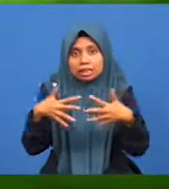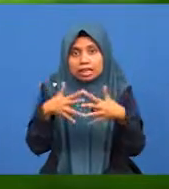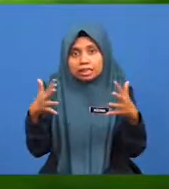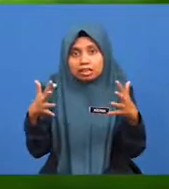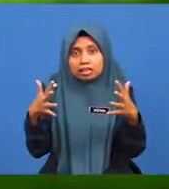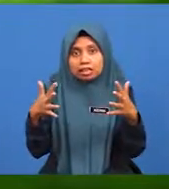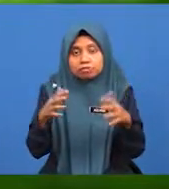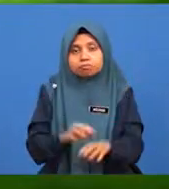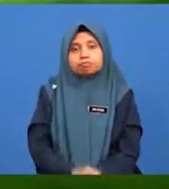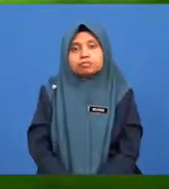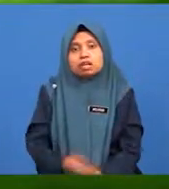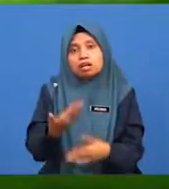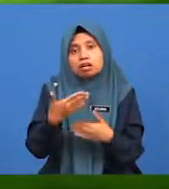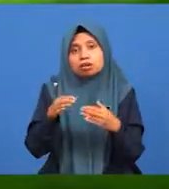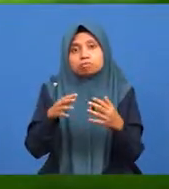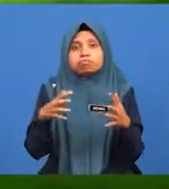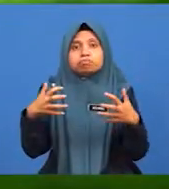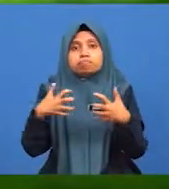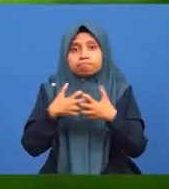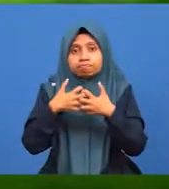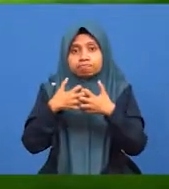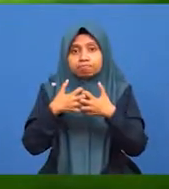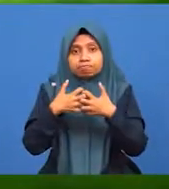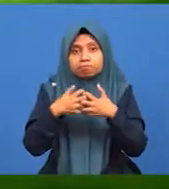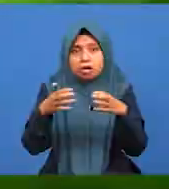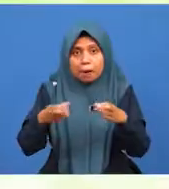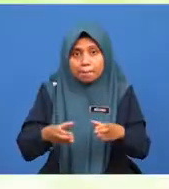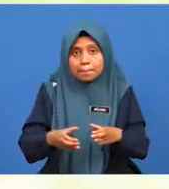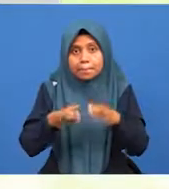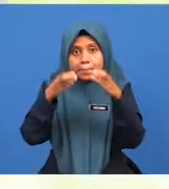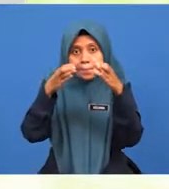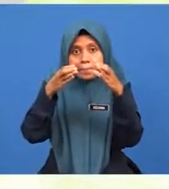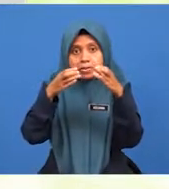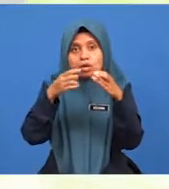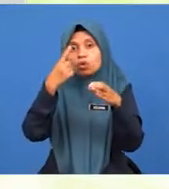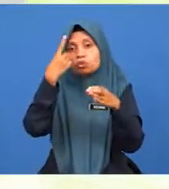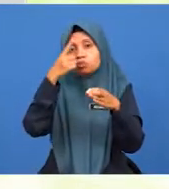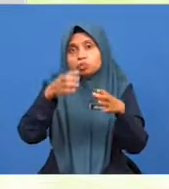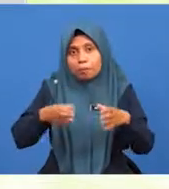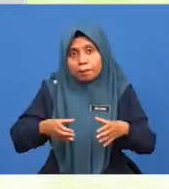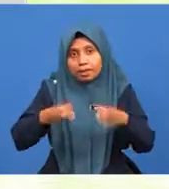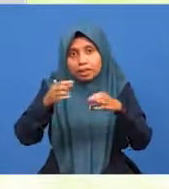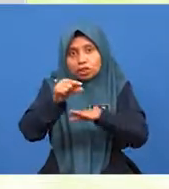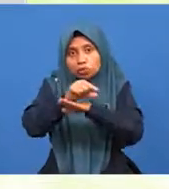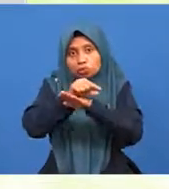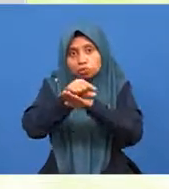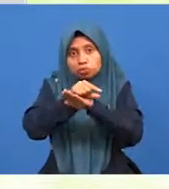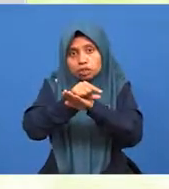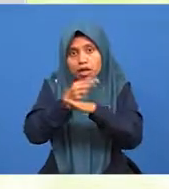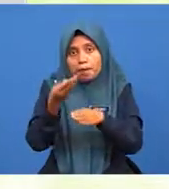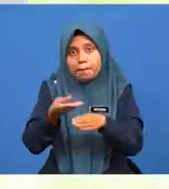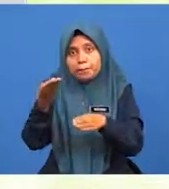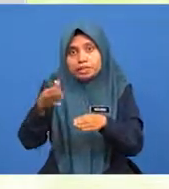Seterusnya, kita lihat pula penjodoh bilangan batang. Penjodoh bilangan batang digunakan untuk benda